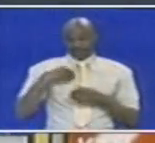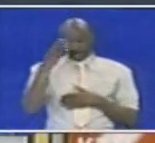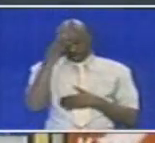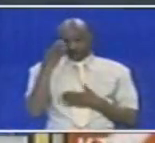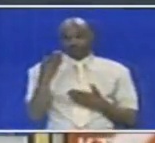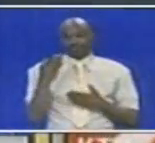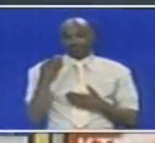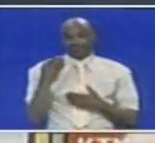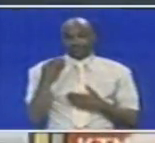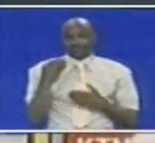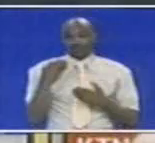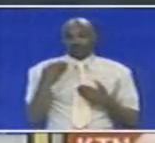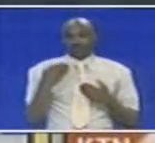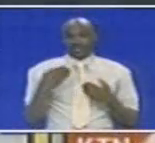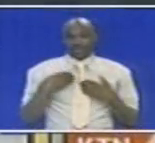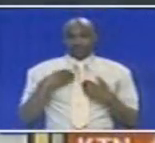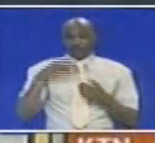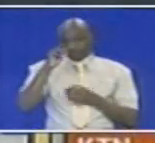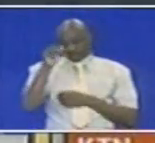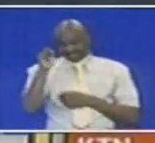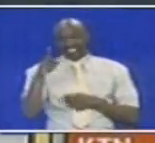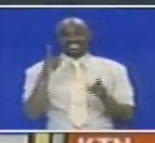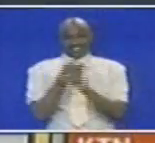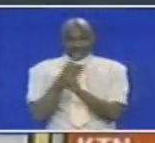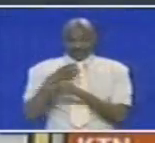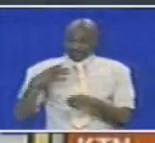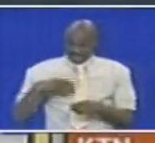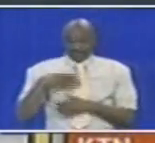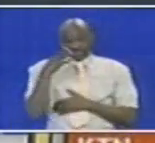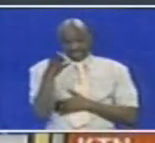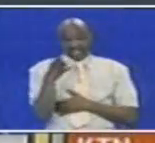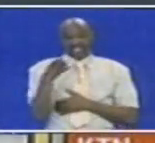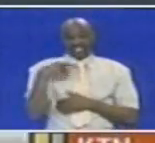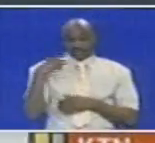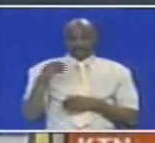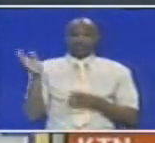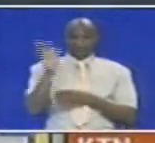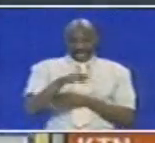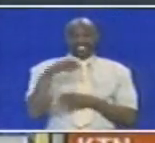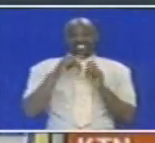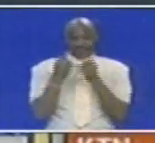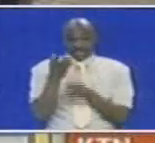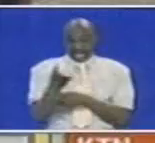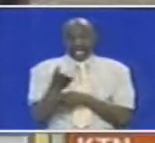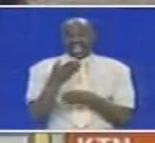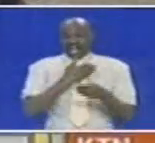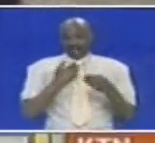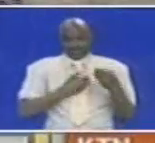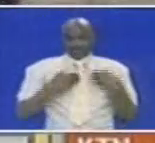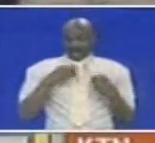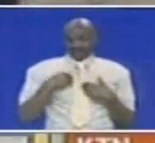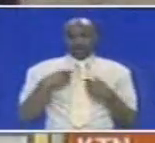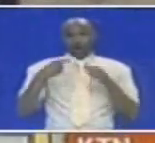Lilako, Moses Amusala, Oliver Mangeni, they are back on the squad, no injuries.